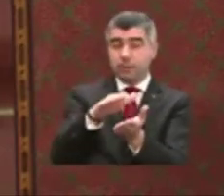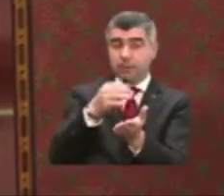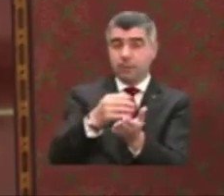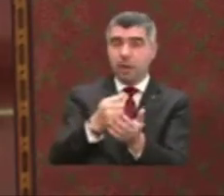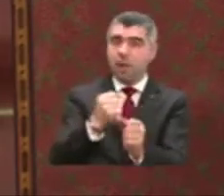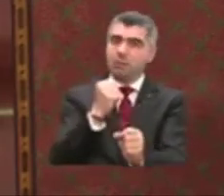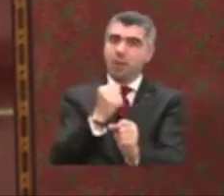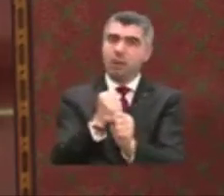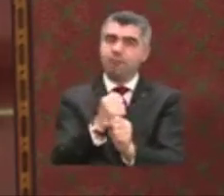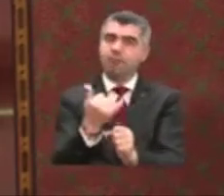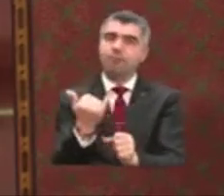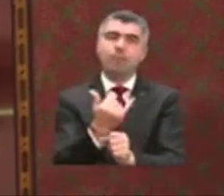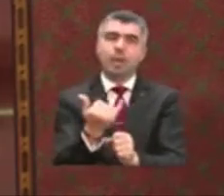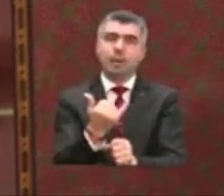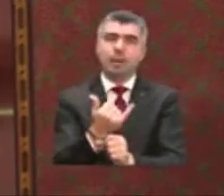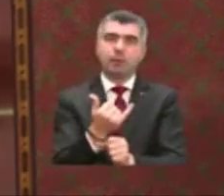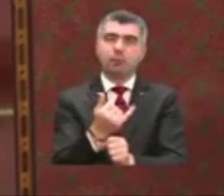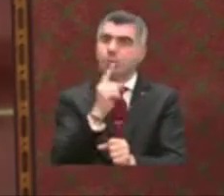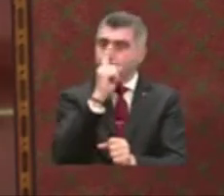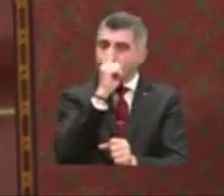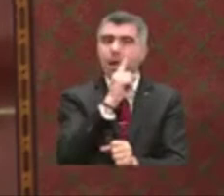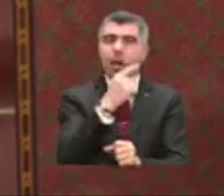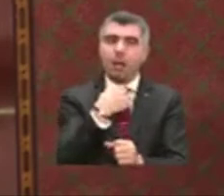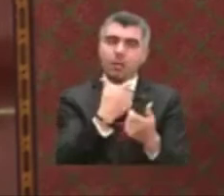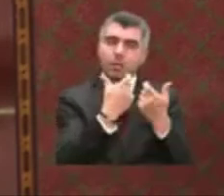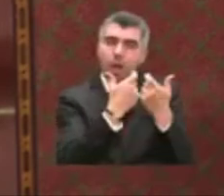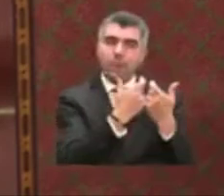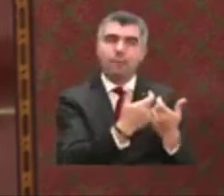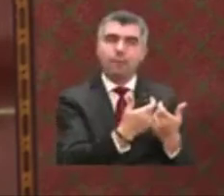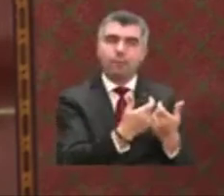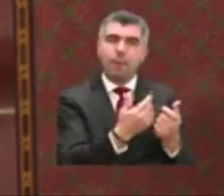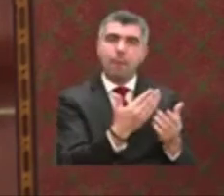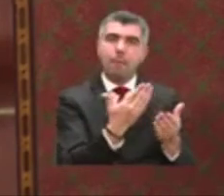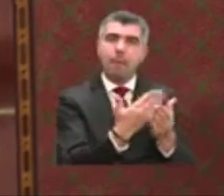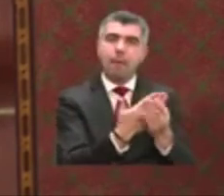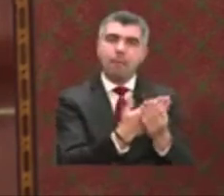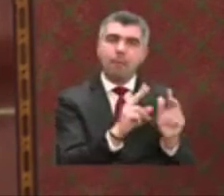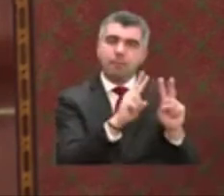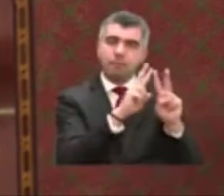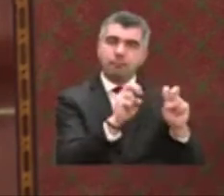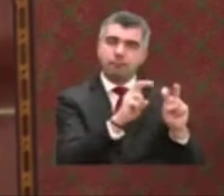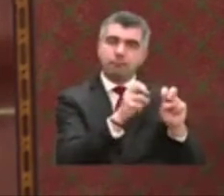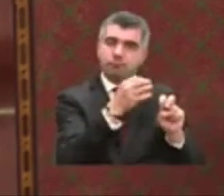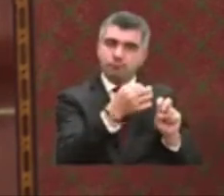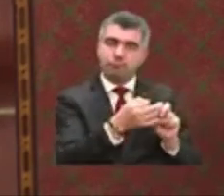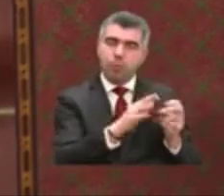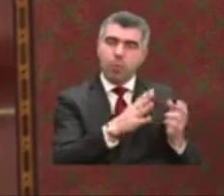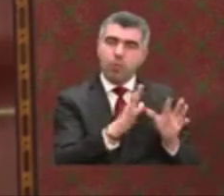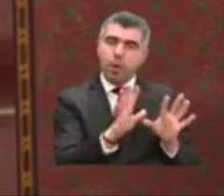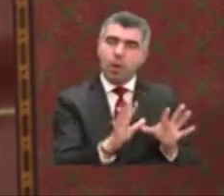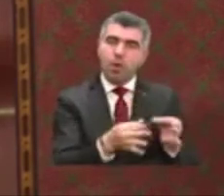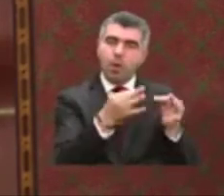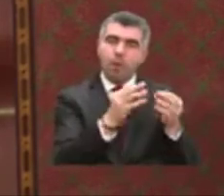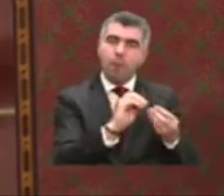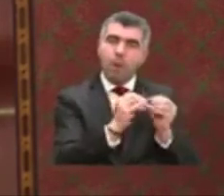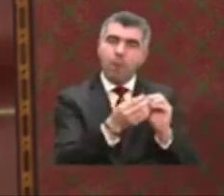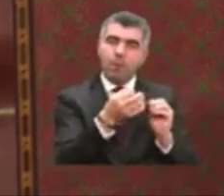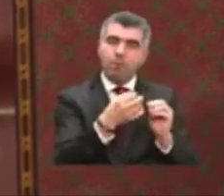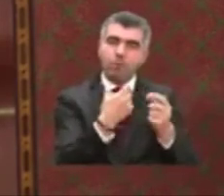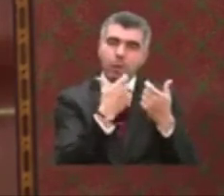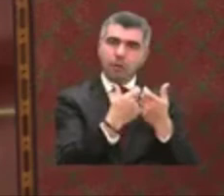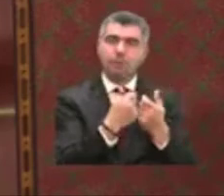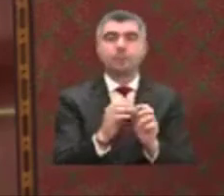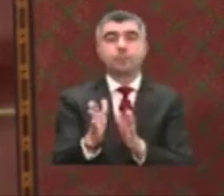يشتغلوا، وبالتالي فسنعمل على البحث في هذا الموضوع من أجل حل هذه الإشكالية.